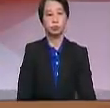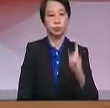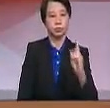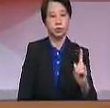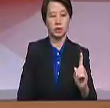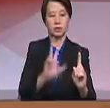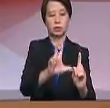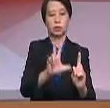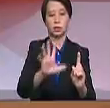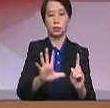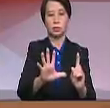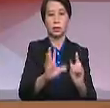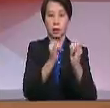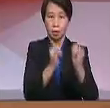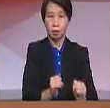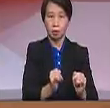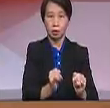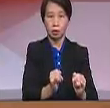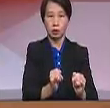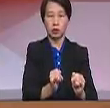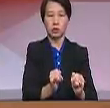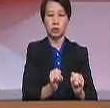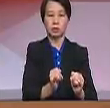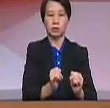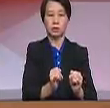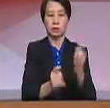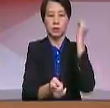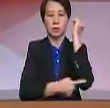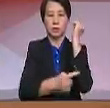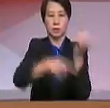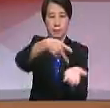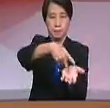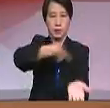135 individu lagi dikenakan kompaun.